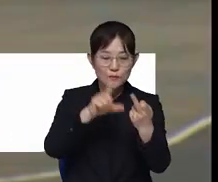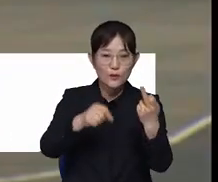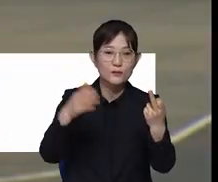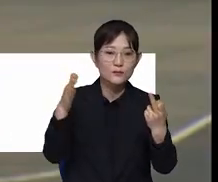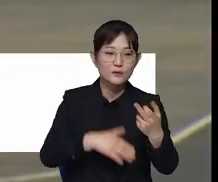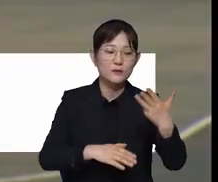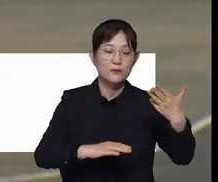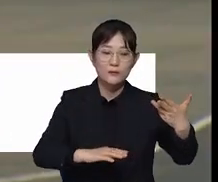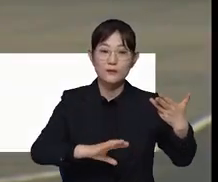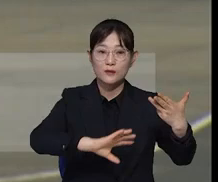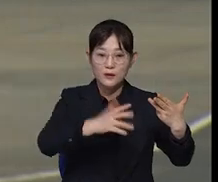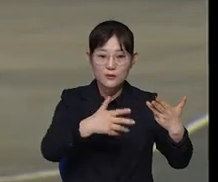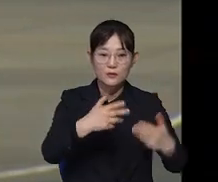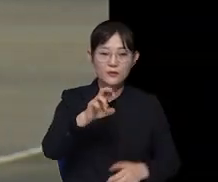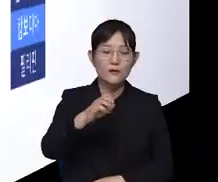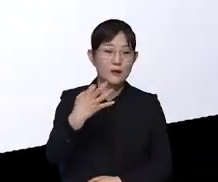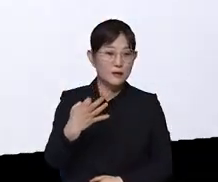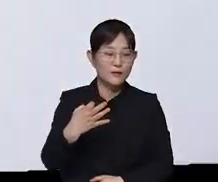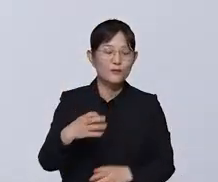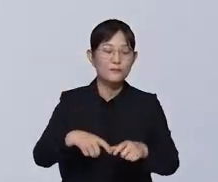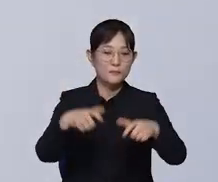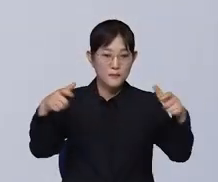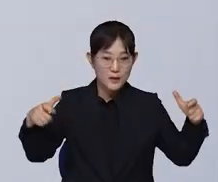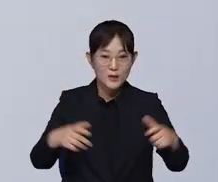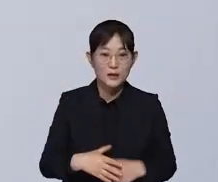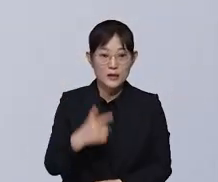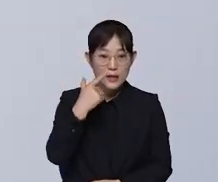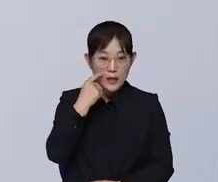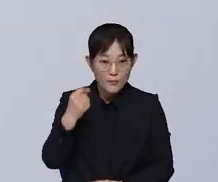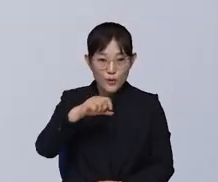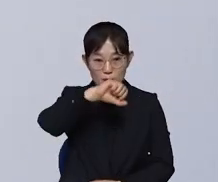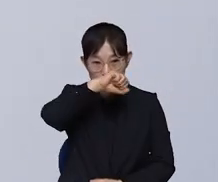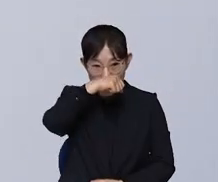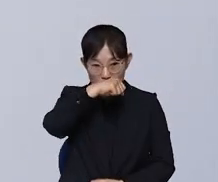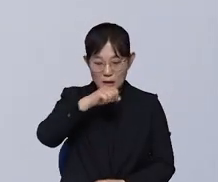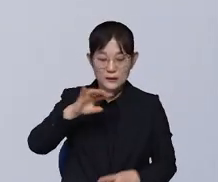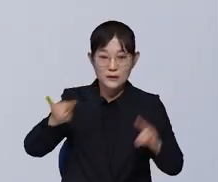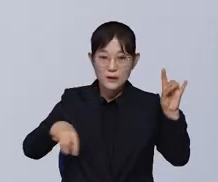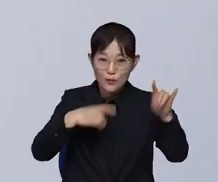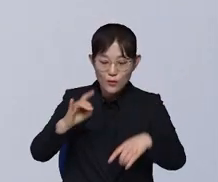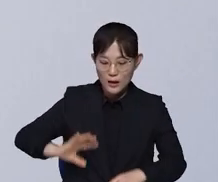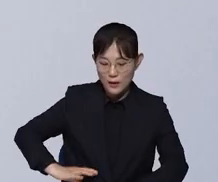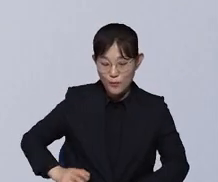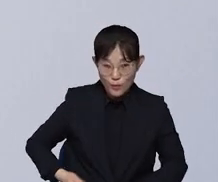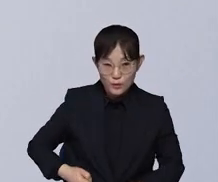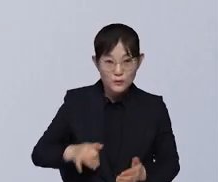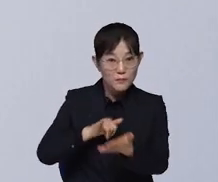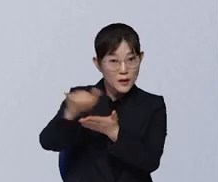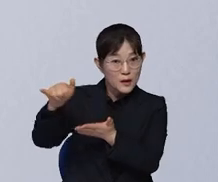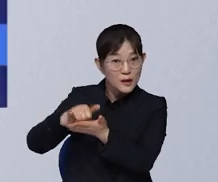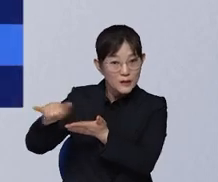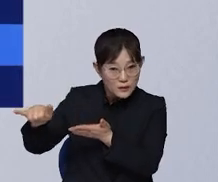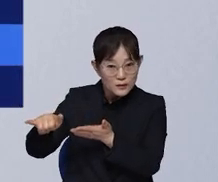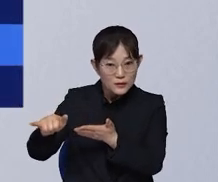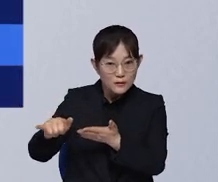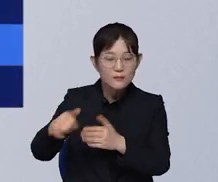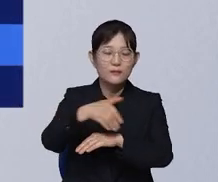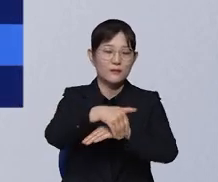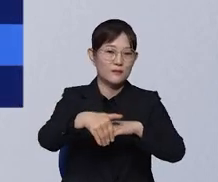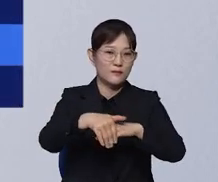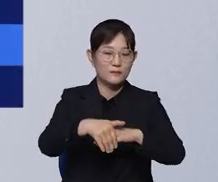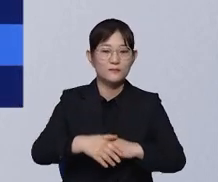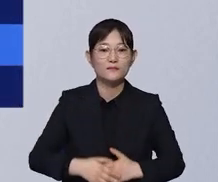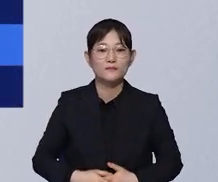14개 노선으로 대폭 확대됩니다. 일본과 대만, 태국, 말레이시아, 캄보디아를 오가는 국제선 취항이 예정돼